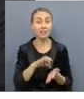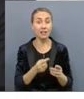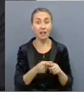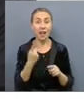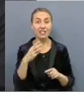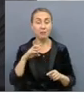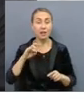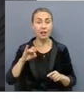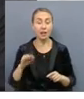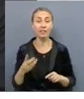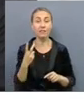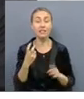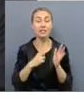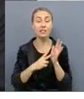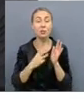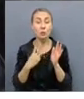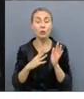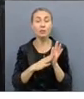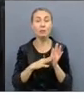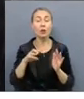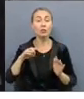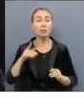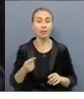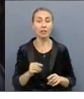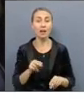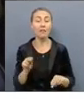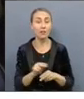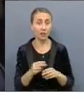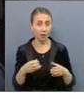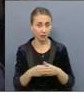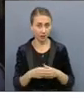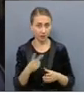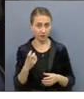1 миллиард 247 миллионов тенге. На ремонтную компанию 200 миллионов тенге.